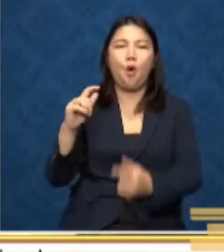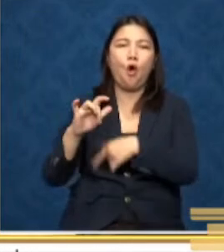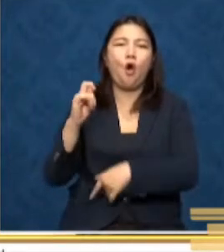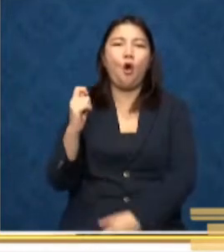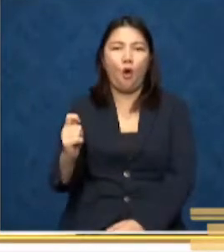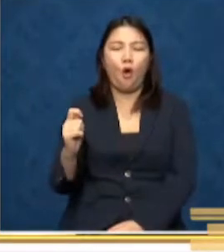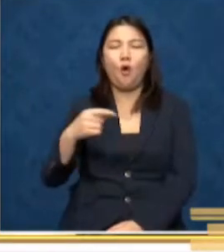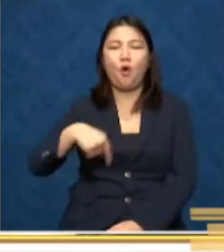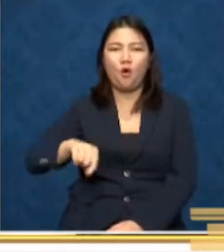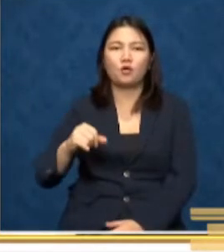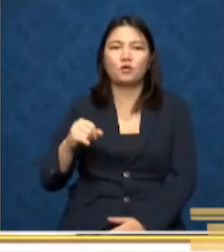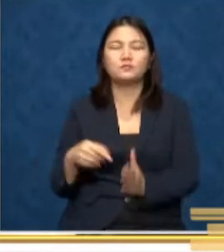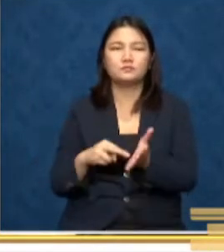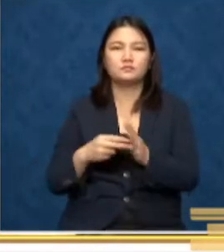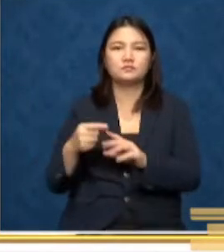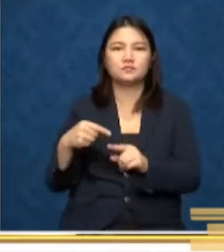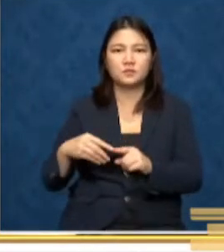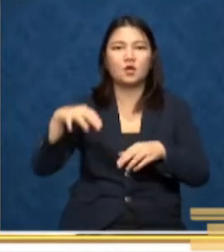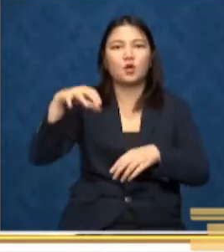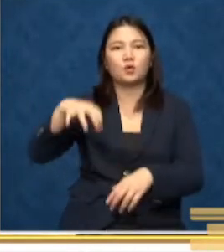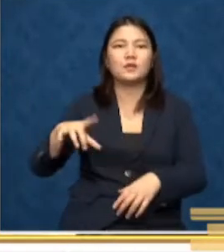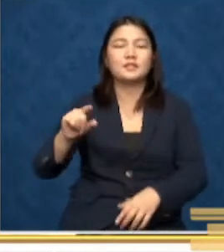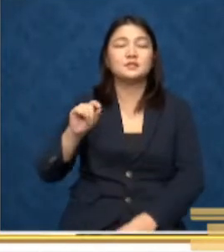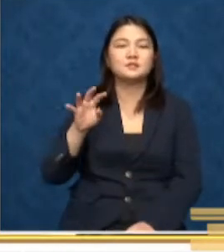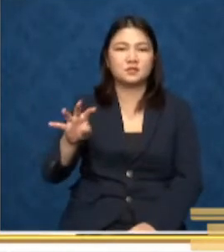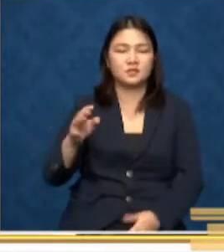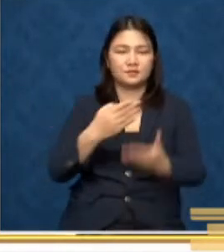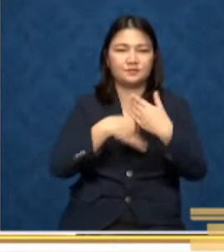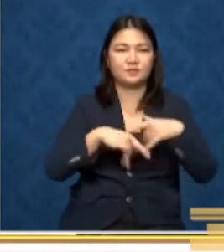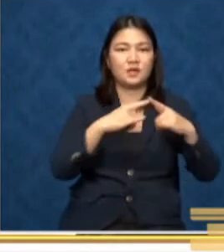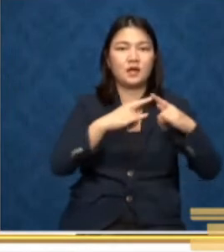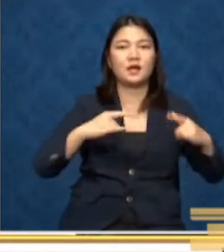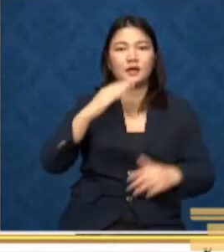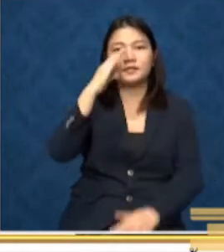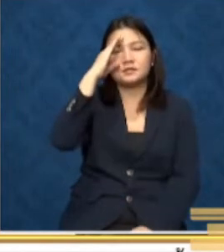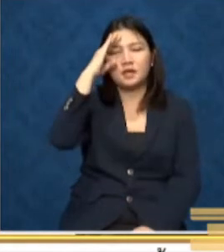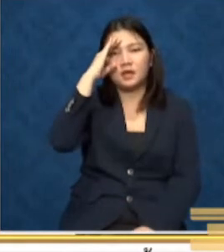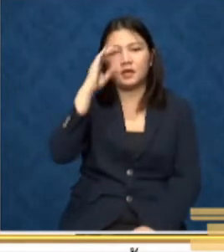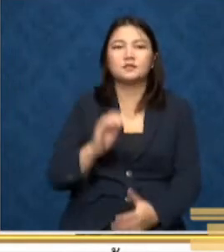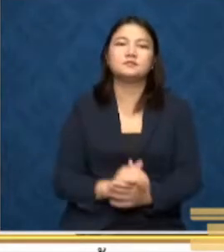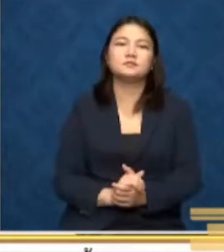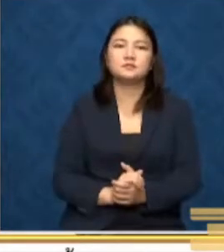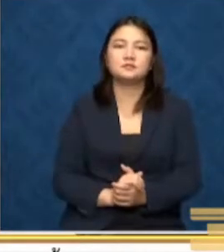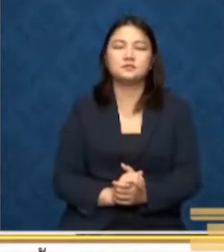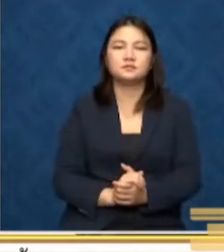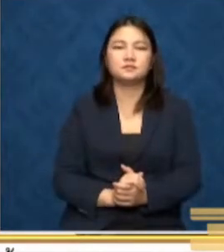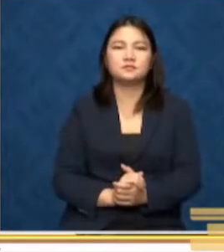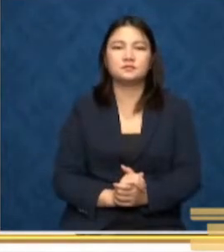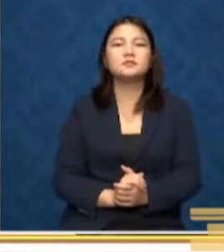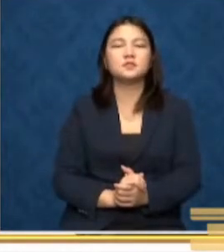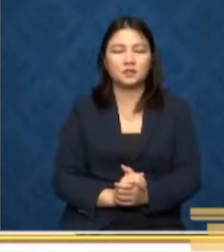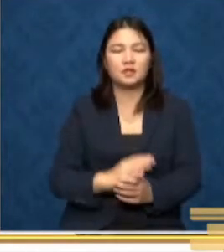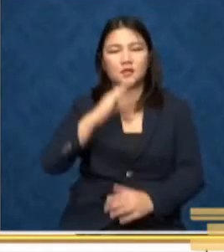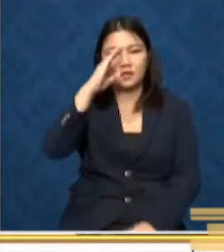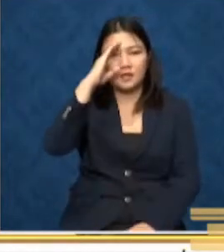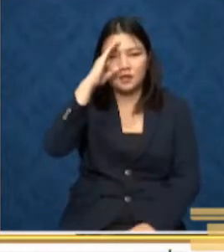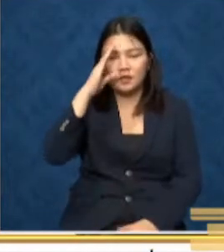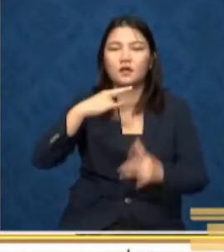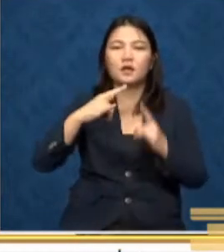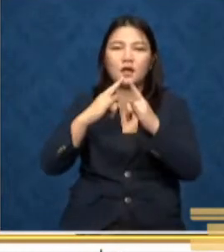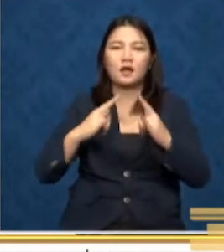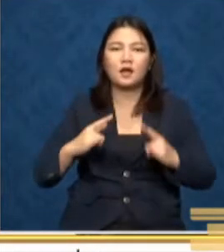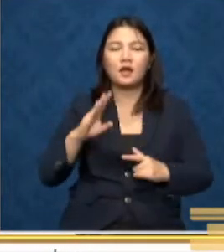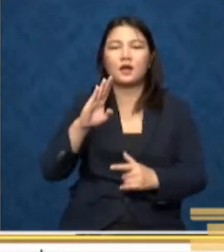านีวัดช้างให้กองพันที่24ค่ายทหารพลากูซองของค่ายทหารบกค่ายบางลาน